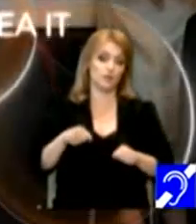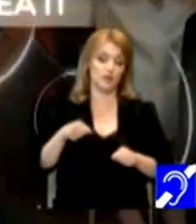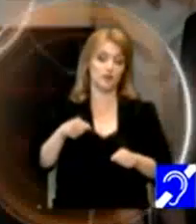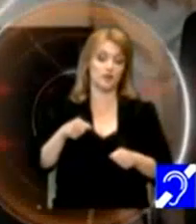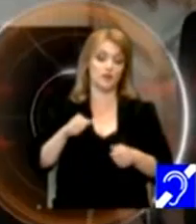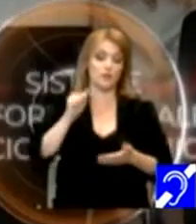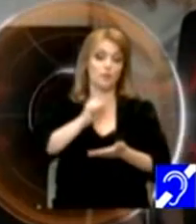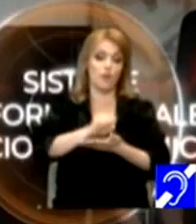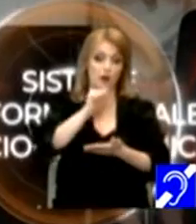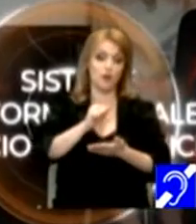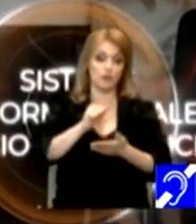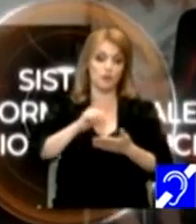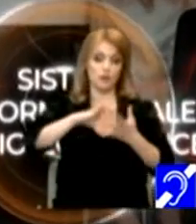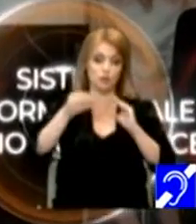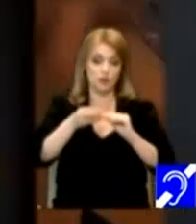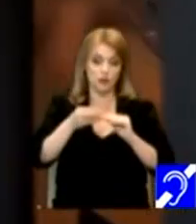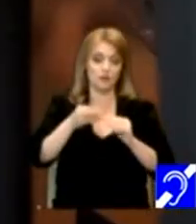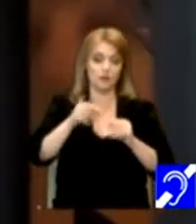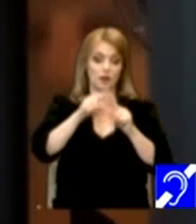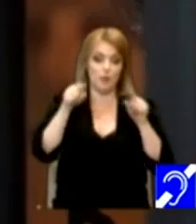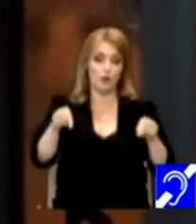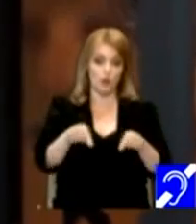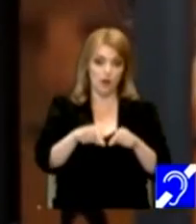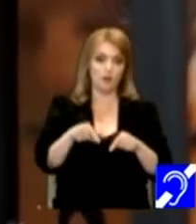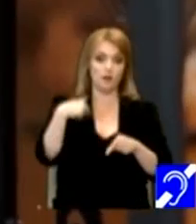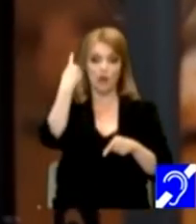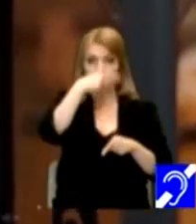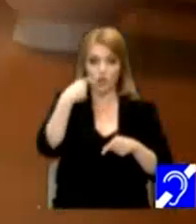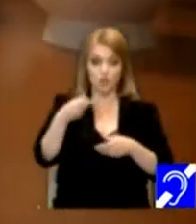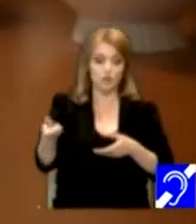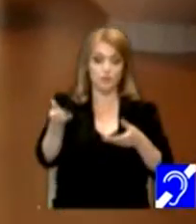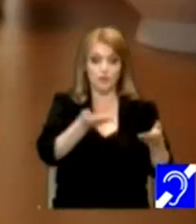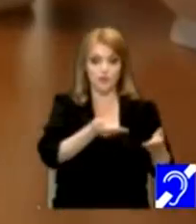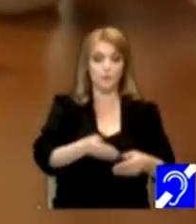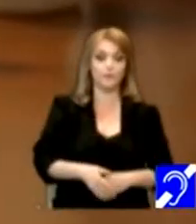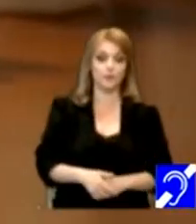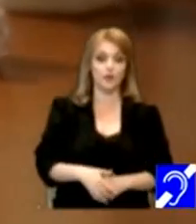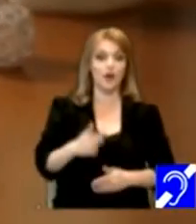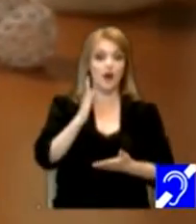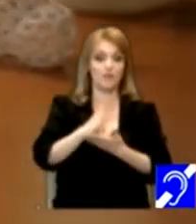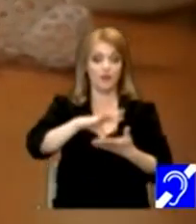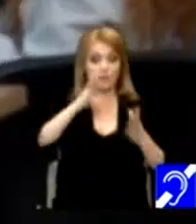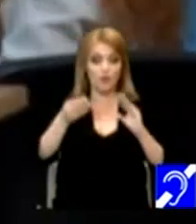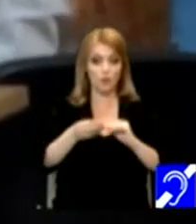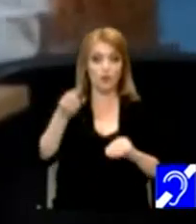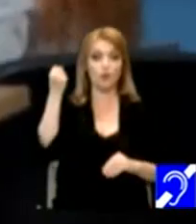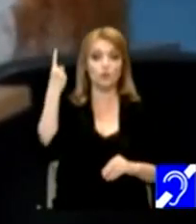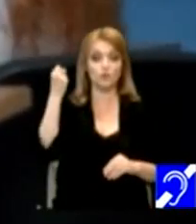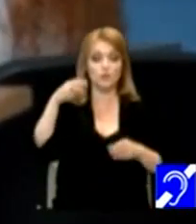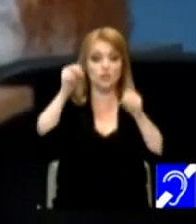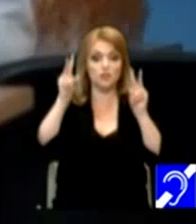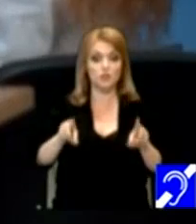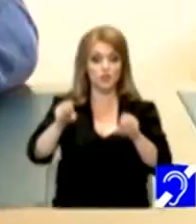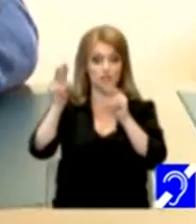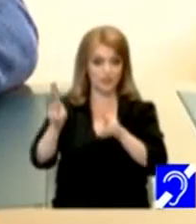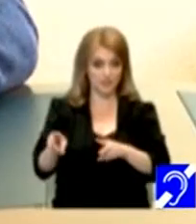Avem admitere la toate cele 11 facultăți, avem 65 de programe de master,